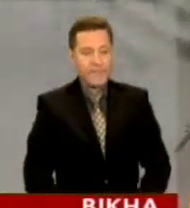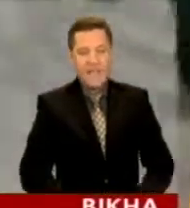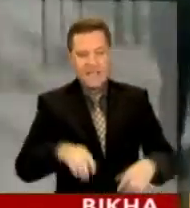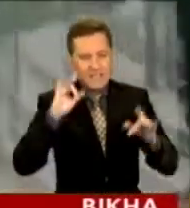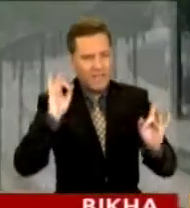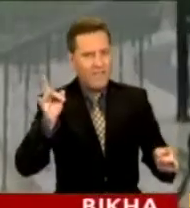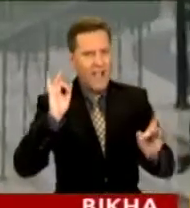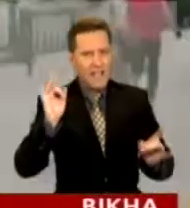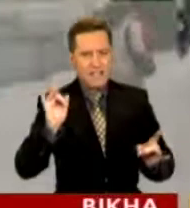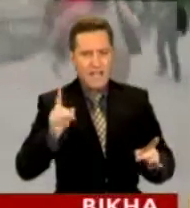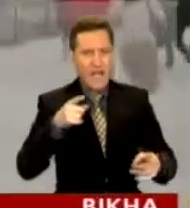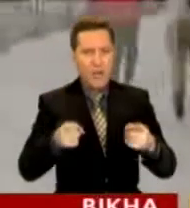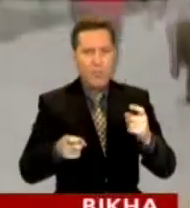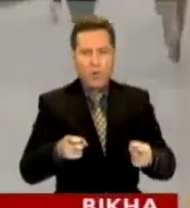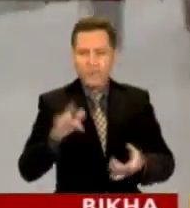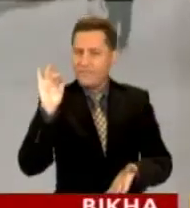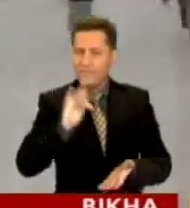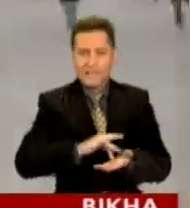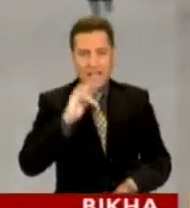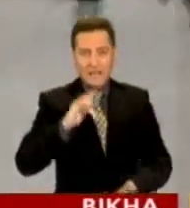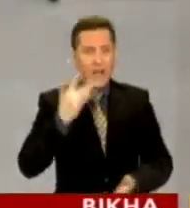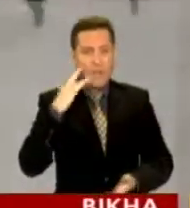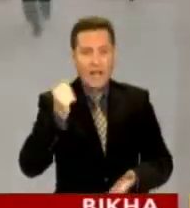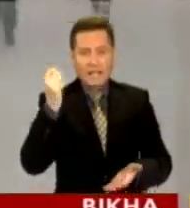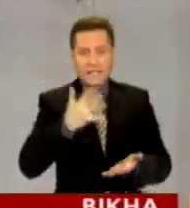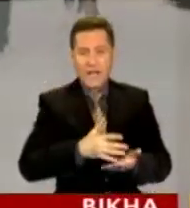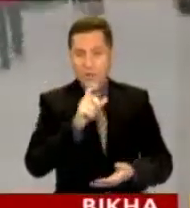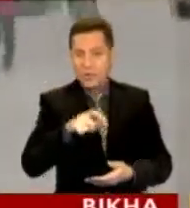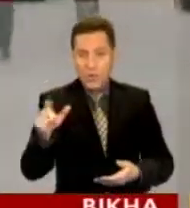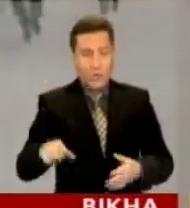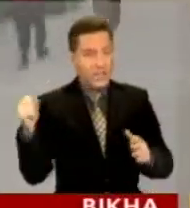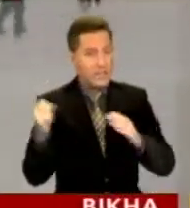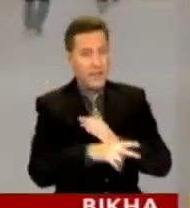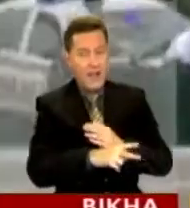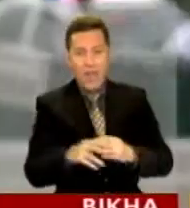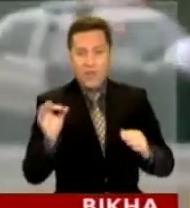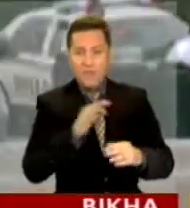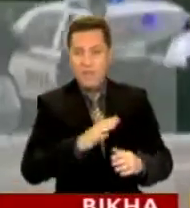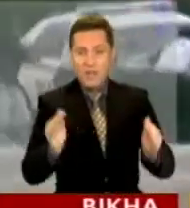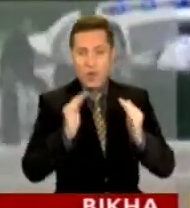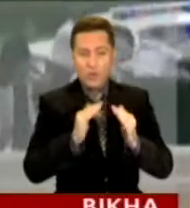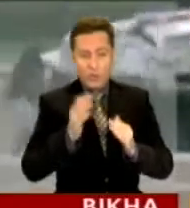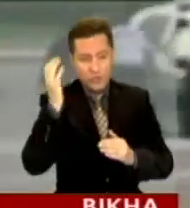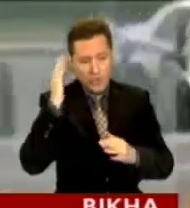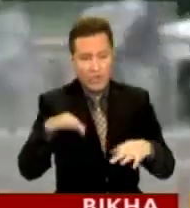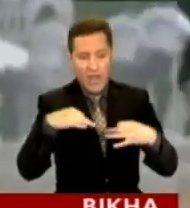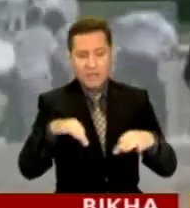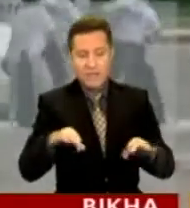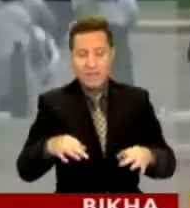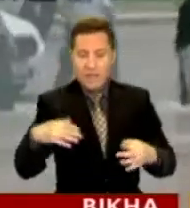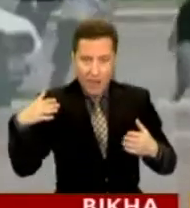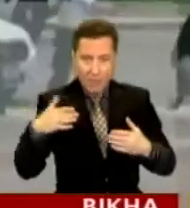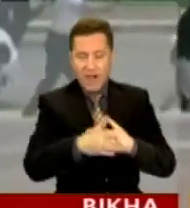Завивання сирени, постріли у самому серці американської столиці. Нажаханий люд стрімголов тікає від Білого дому. Чорна автівка, прорвавшись